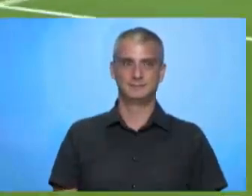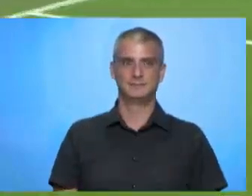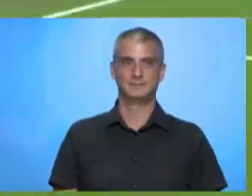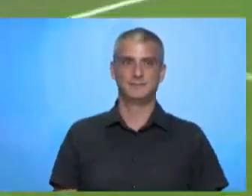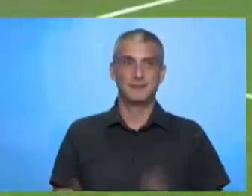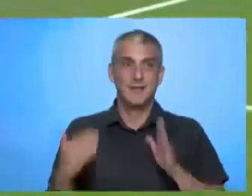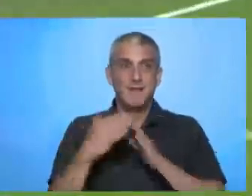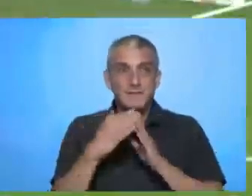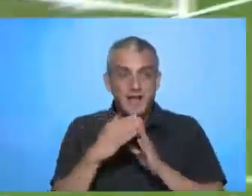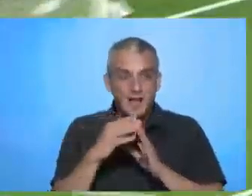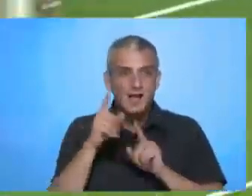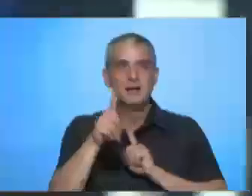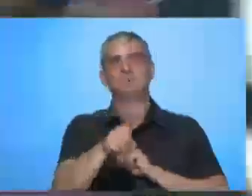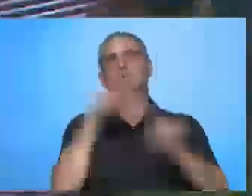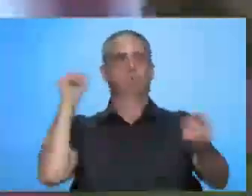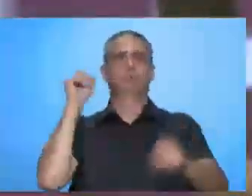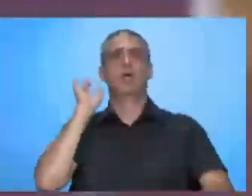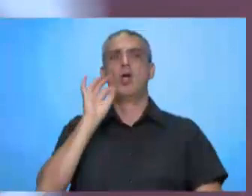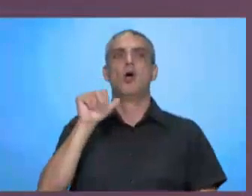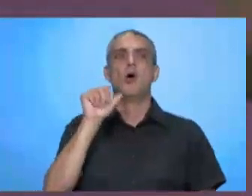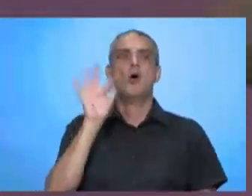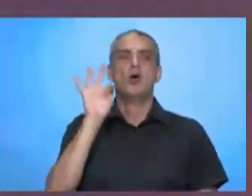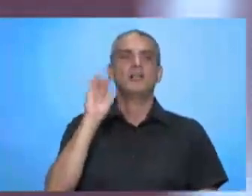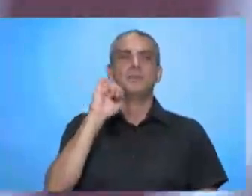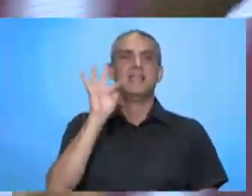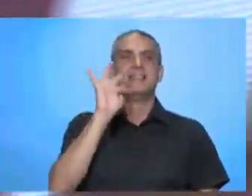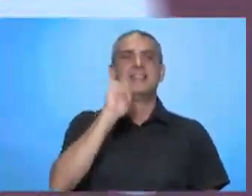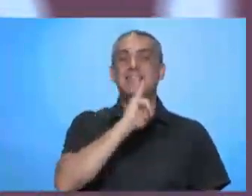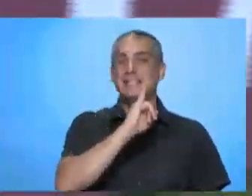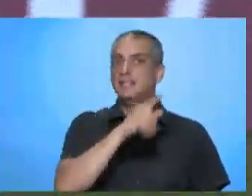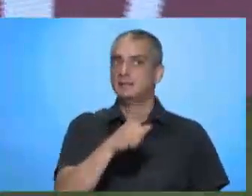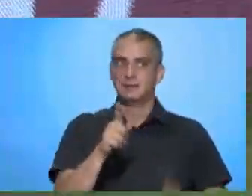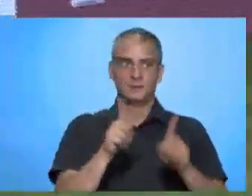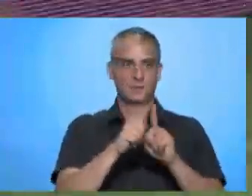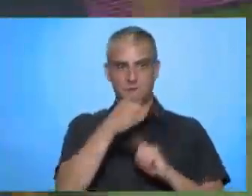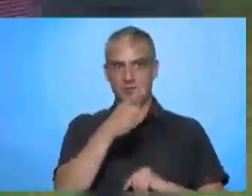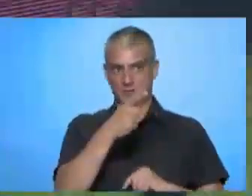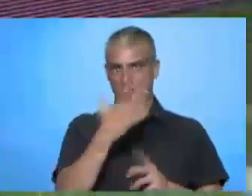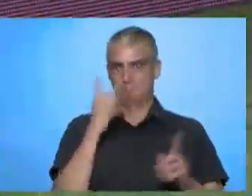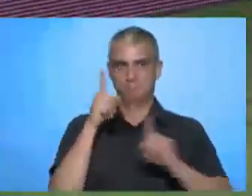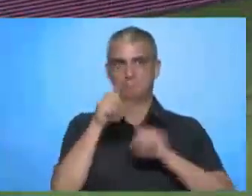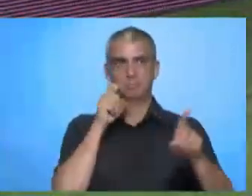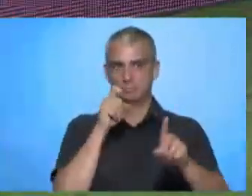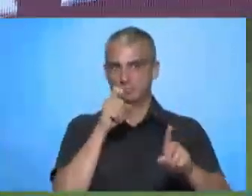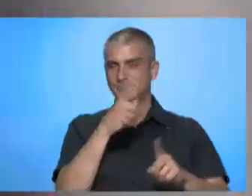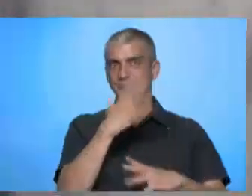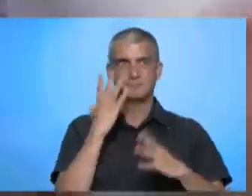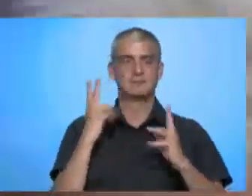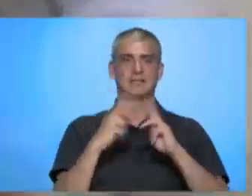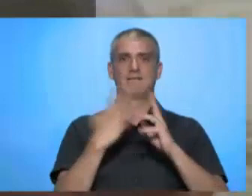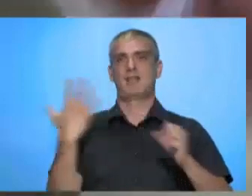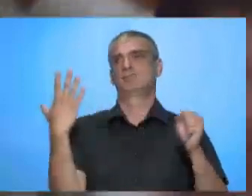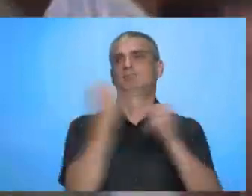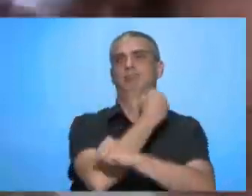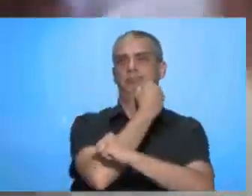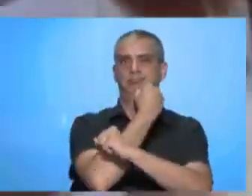הקרובה, ושאר של אומטיטי! אתמול כשסמואל אומטיטי הבקיע את הגול שהביא לצרפת את